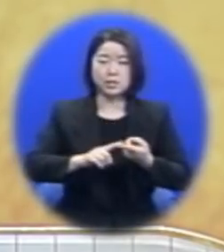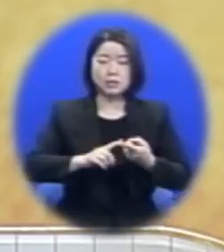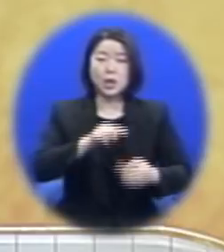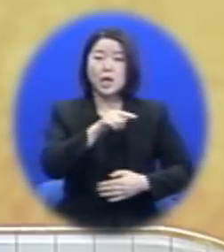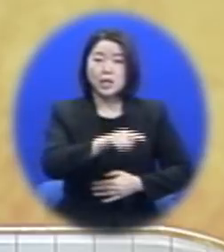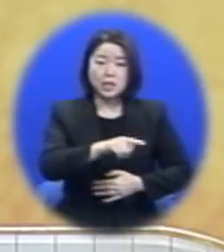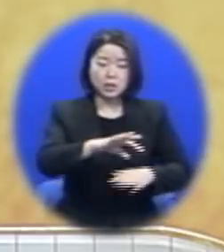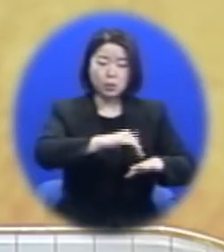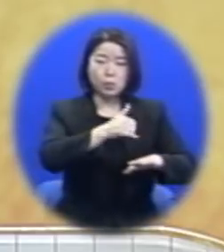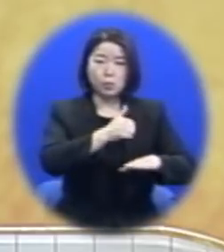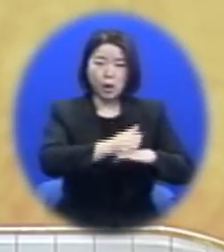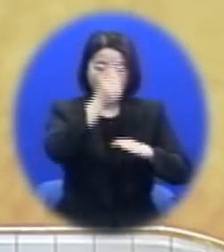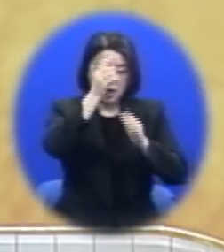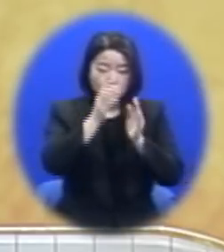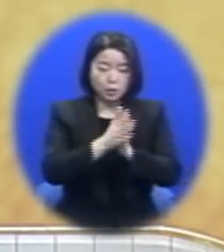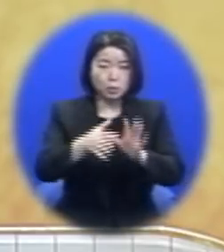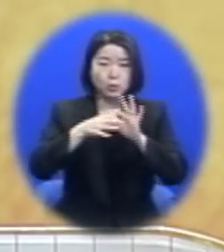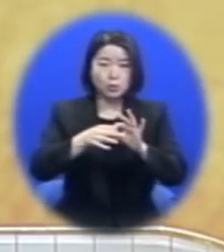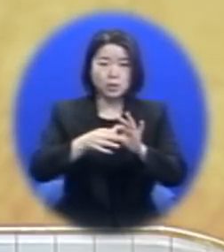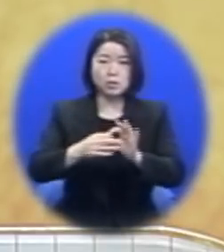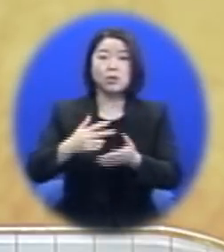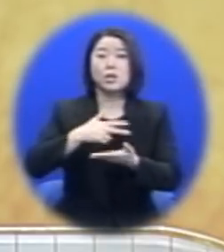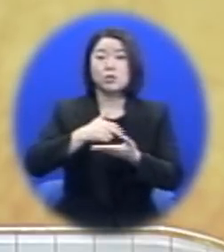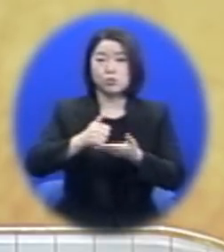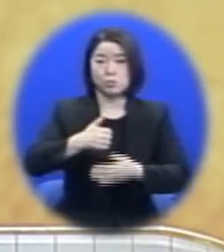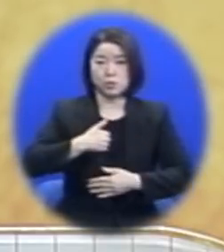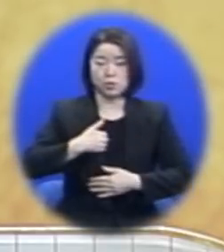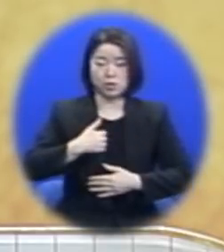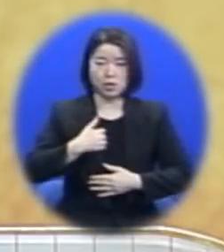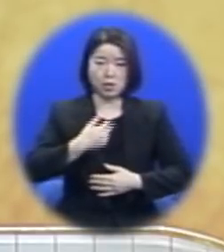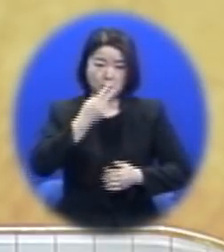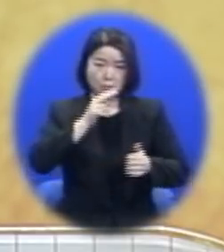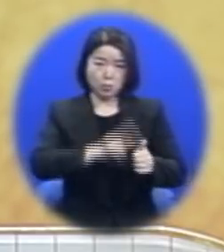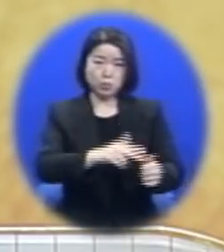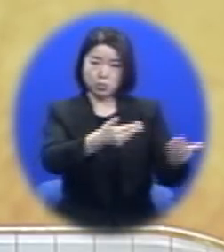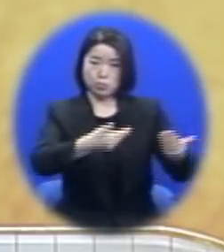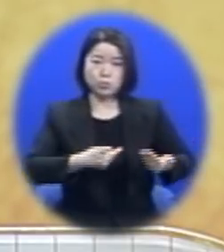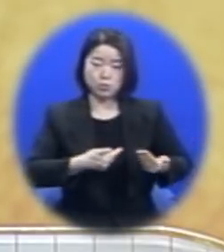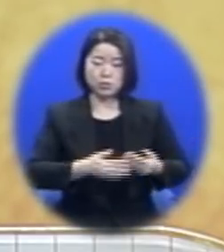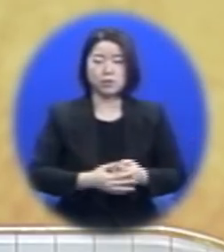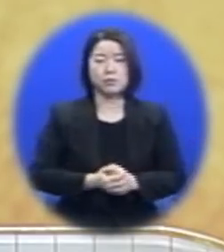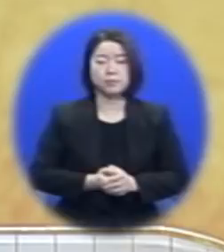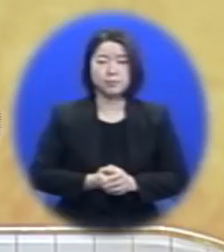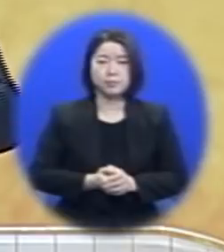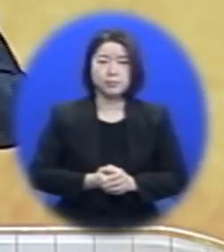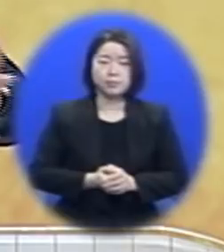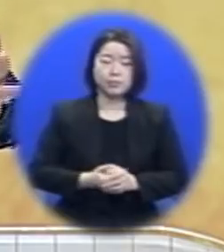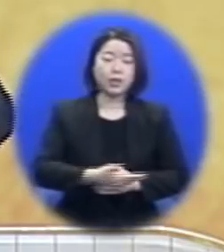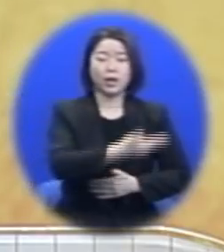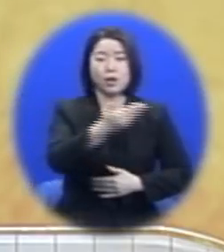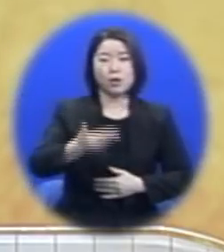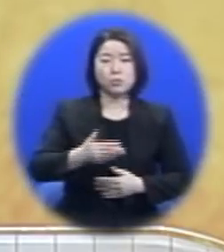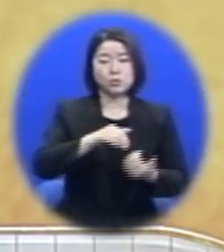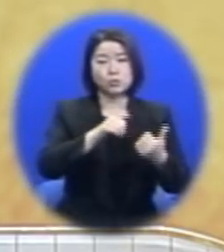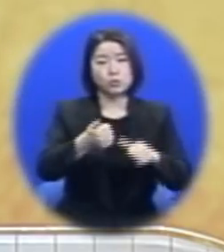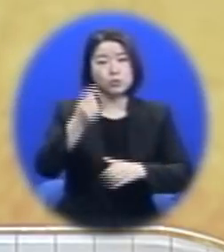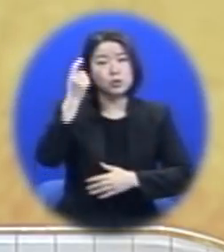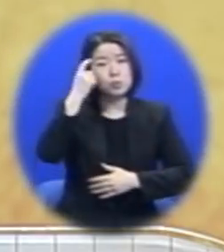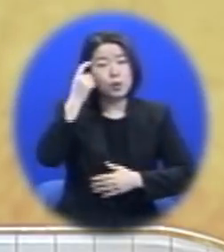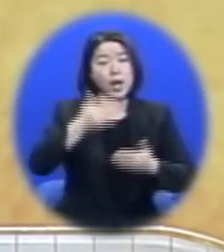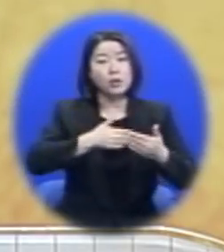히스기야의 기도를 통해서 주님이 저에게 도전해 주셨습니다. 여러분, 죽음이 왜